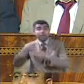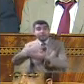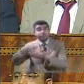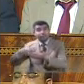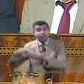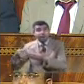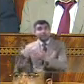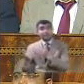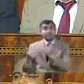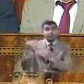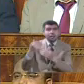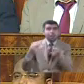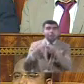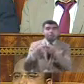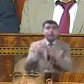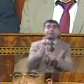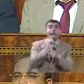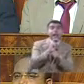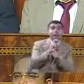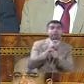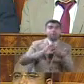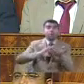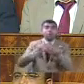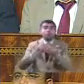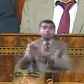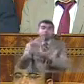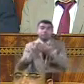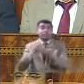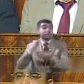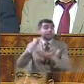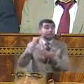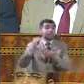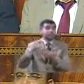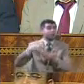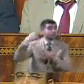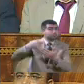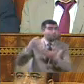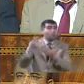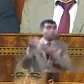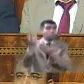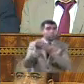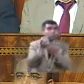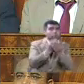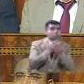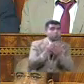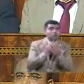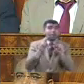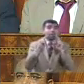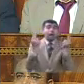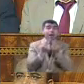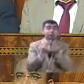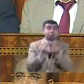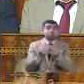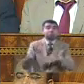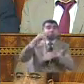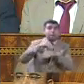واخا قولوا لنا هذا الدين هذا العمومي اللي كنكلفوا راسنا باش نجيبوه، قولوا لنا فين درتوه؟ شنو هي